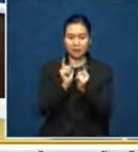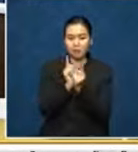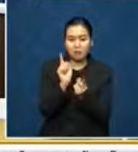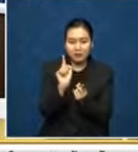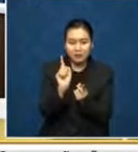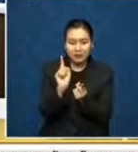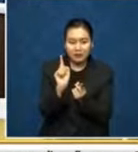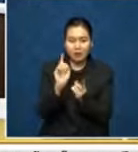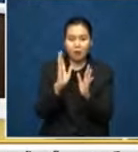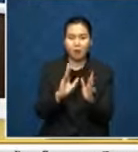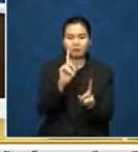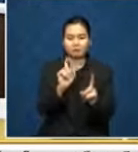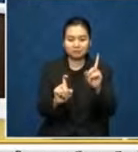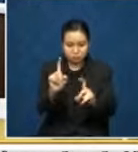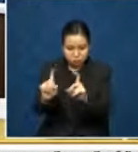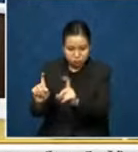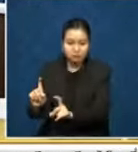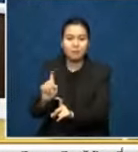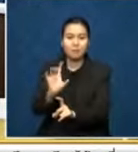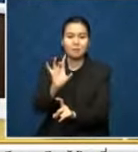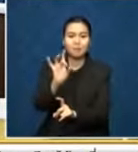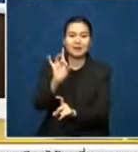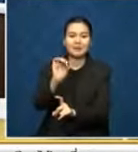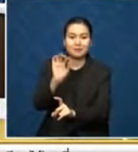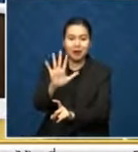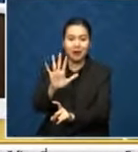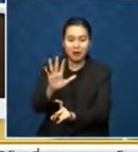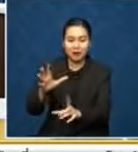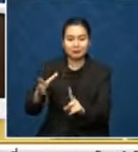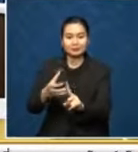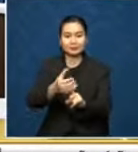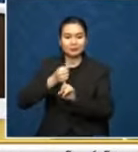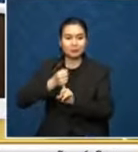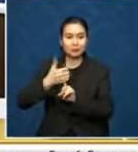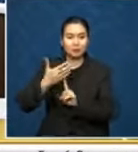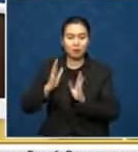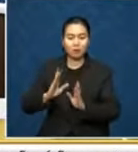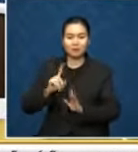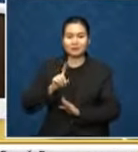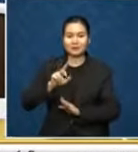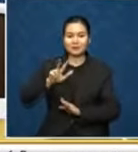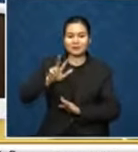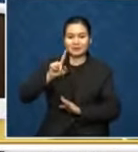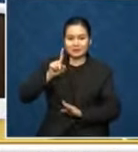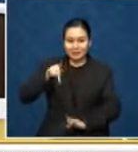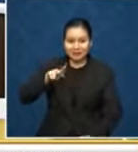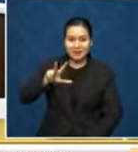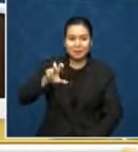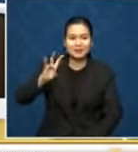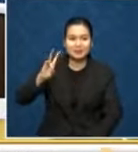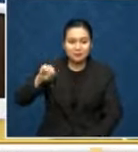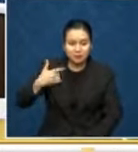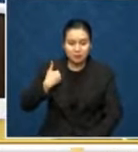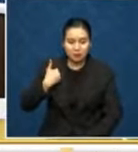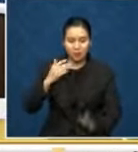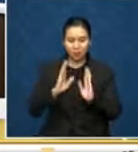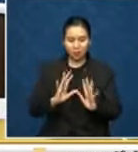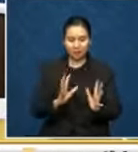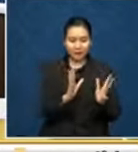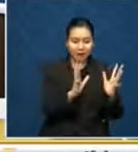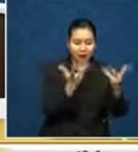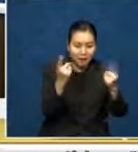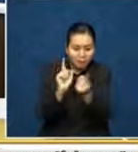ำคัญผู้คนตายไป85คนผู้คนถูกจับกุมคุมตัว 1,370 กว่าคนมีผู้สูญหาย